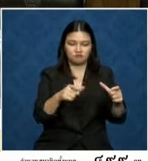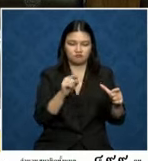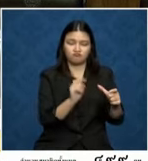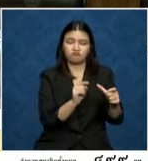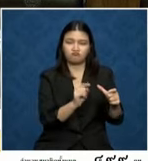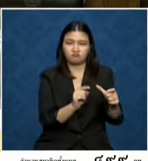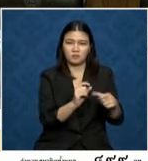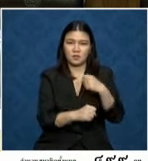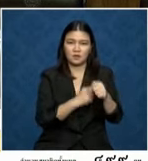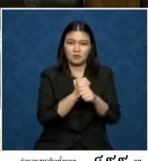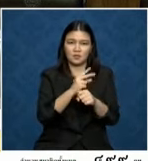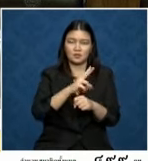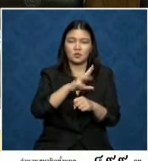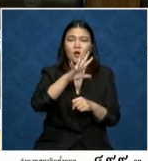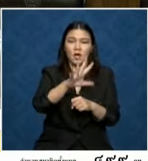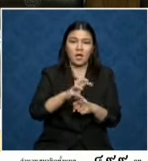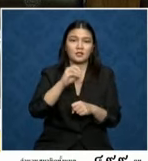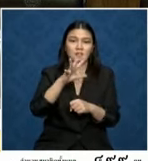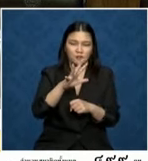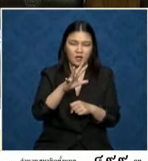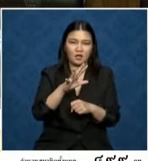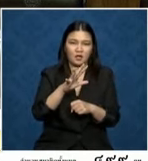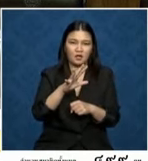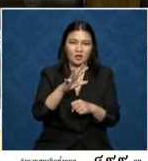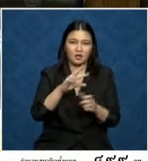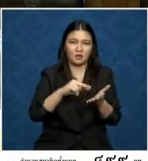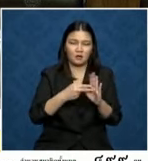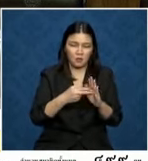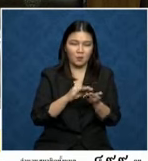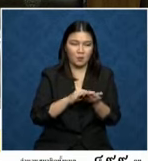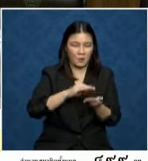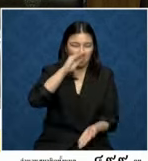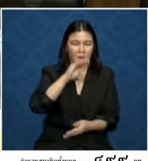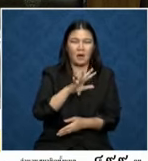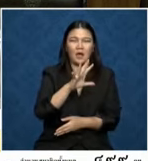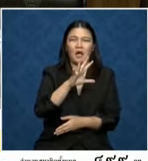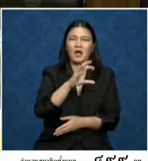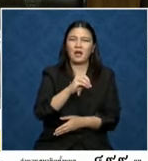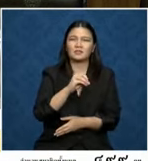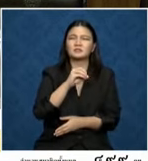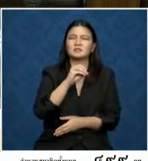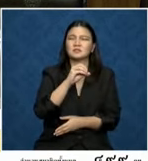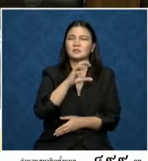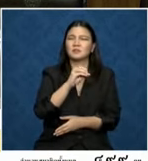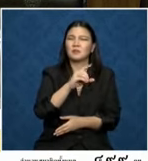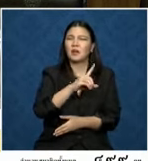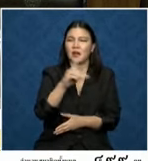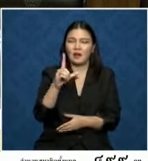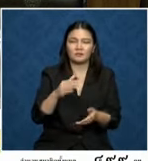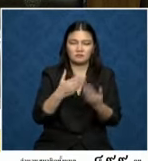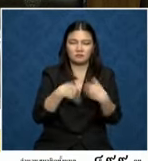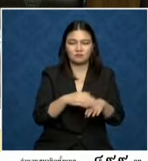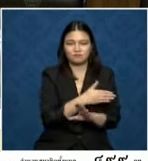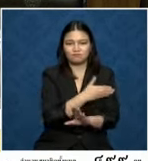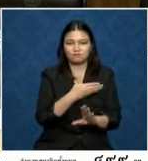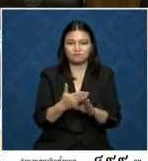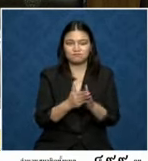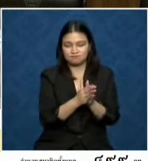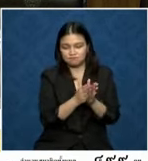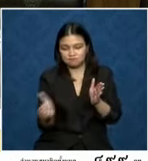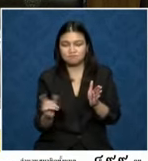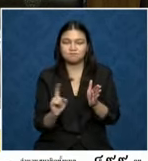ที่ปี2555กว่า75ล้านฉบับในปี2564 10ปีให้หลังจากข้อมูลนะครับลงม